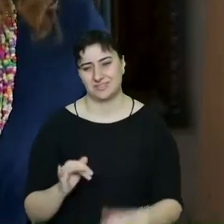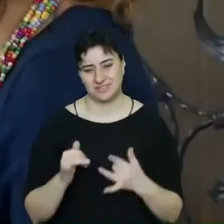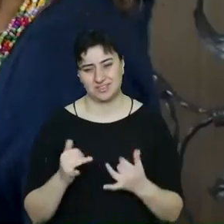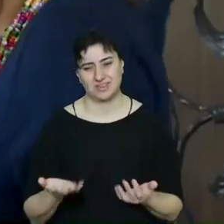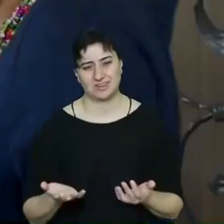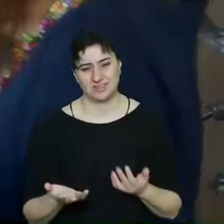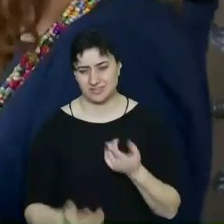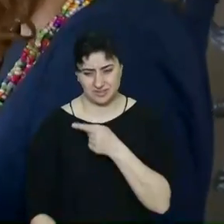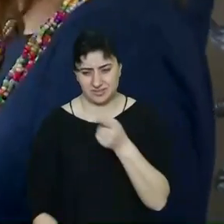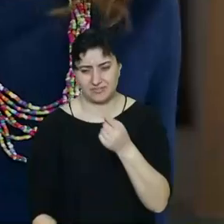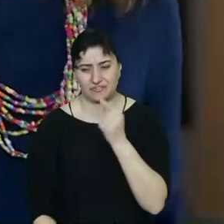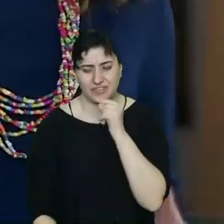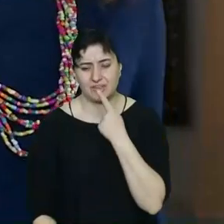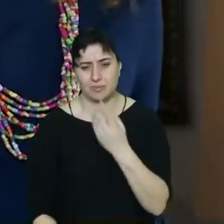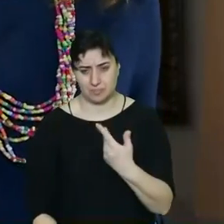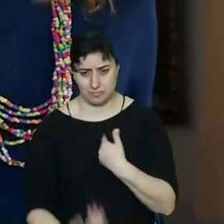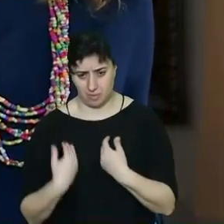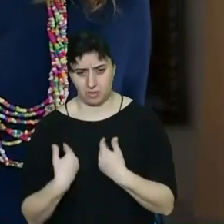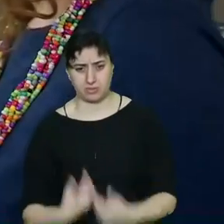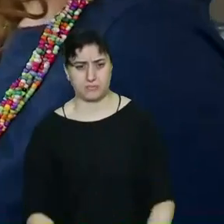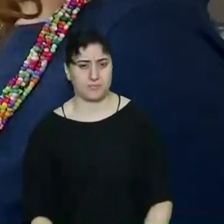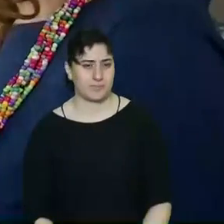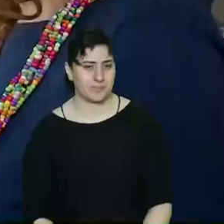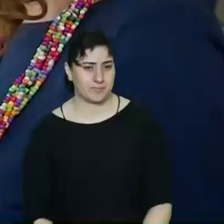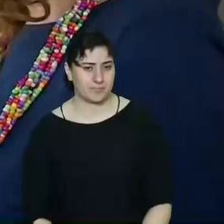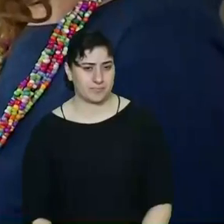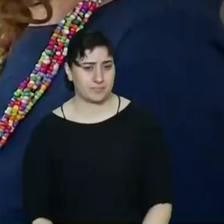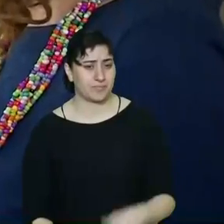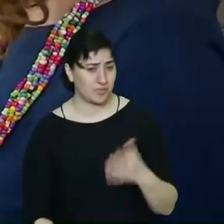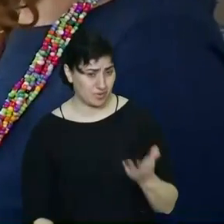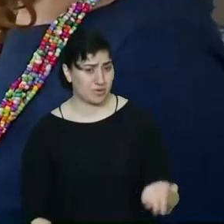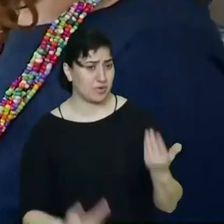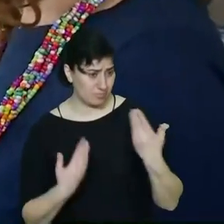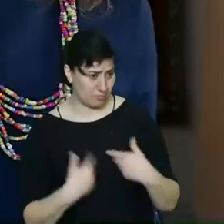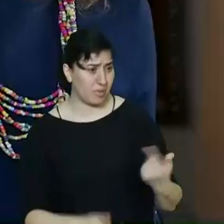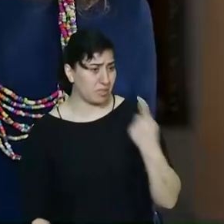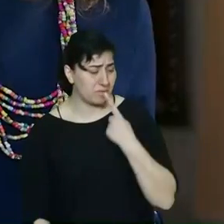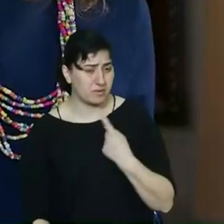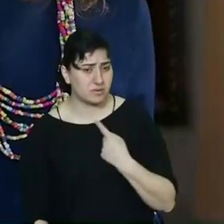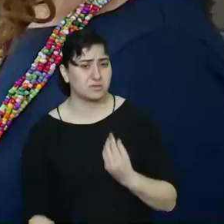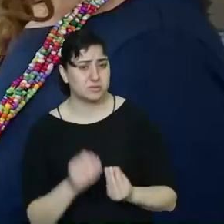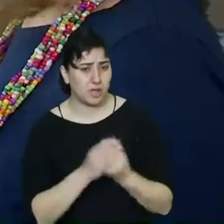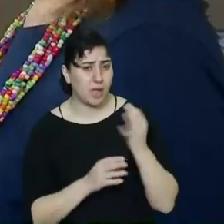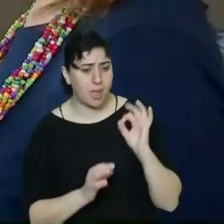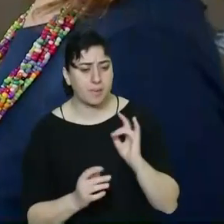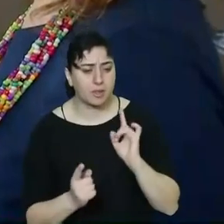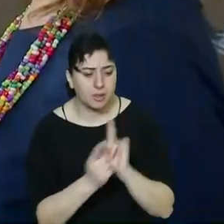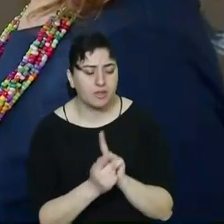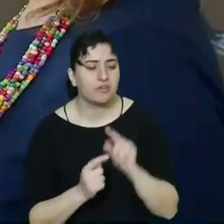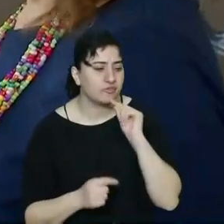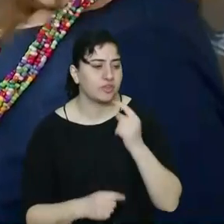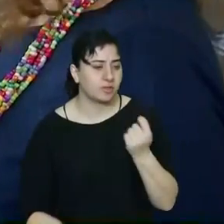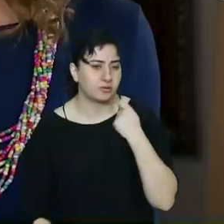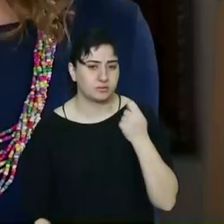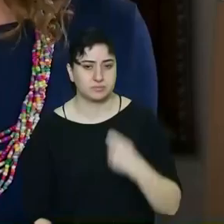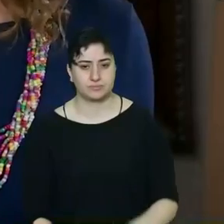Şaka gibisin. Sana niye desin? Tabii ki bana dedi. Tabii ki bana dedi ya. Sabahtan beri bana fıstık diyor. Bana